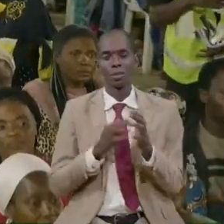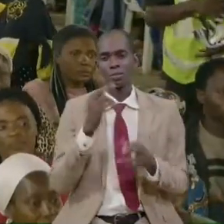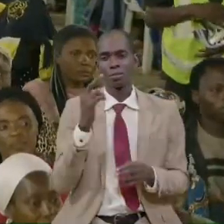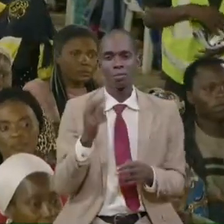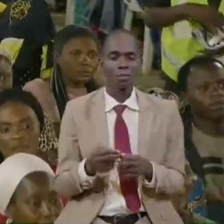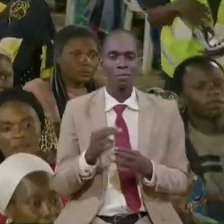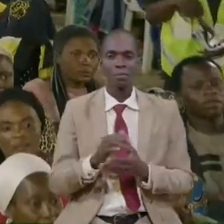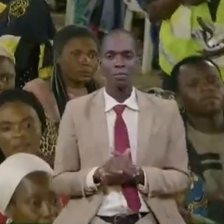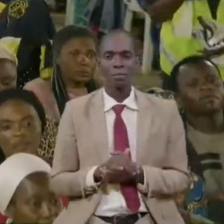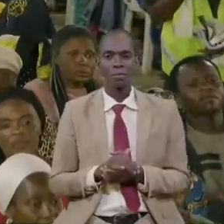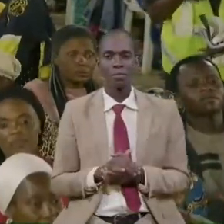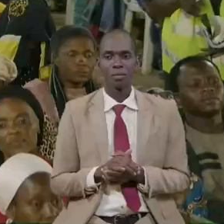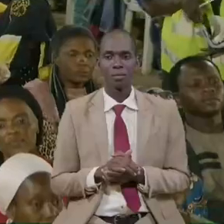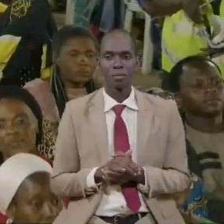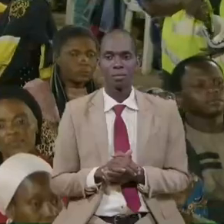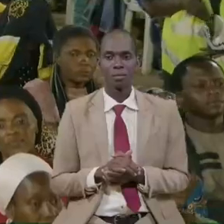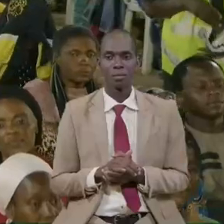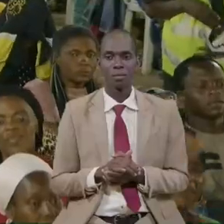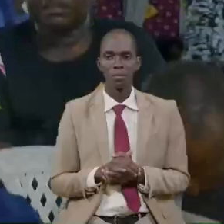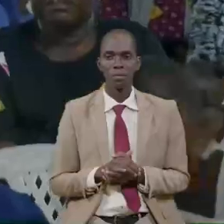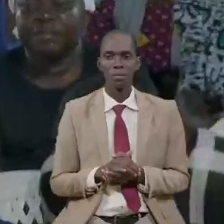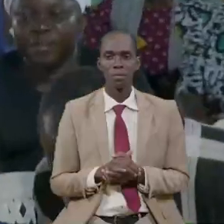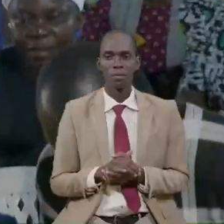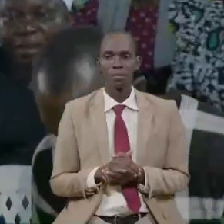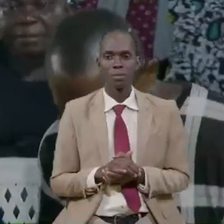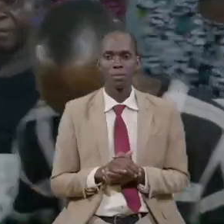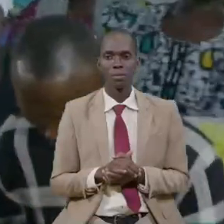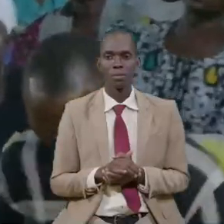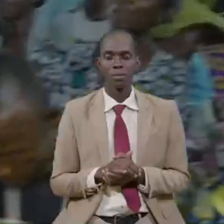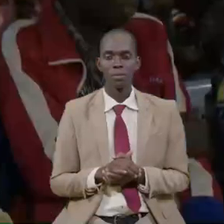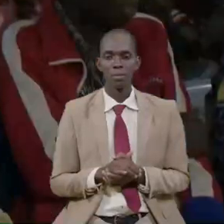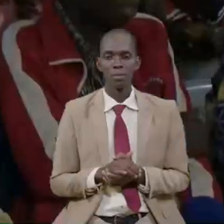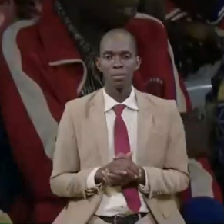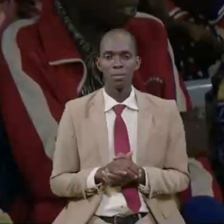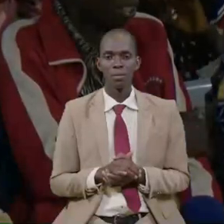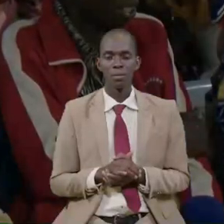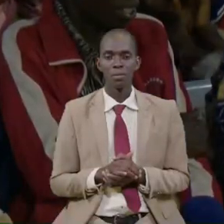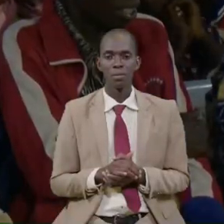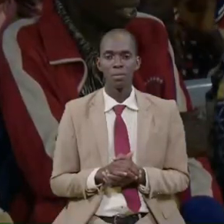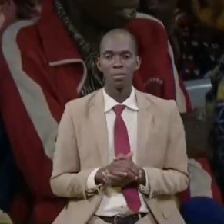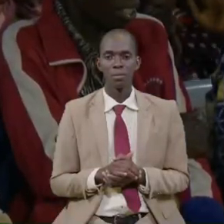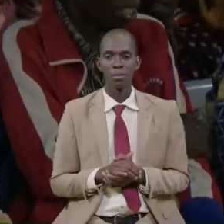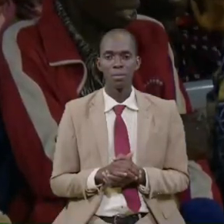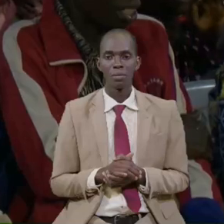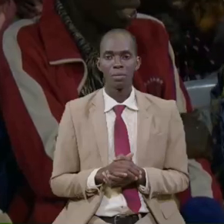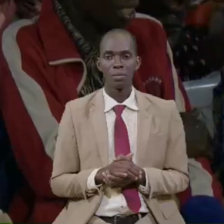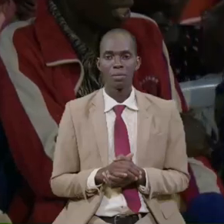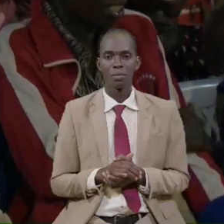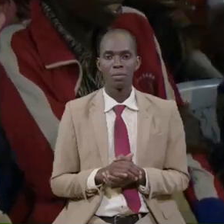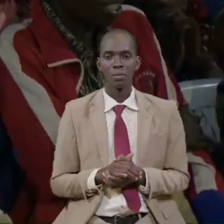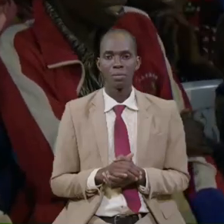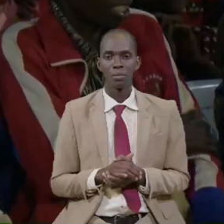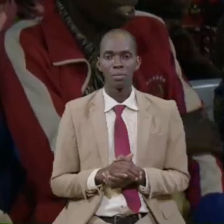La mort ôtée, la vie est arrivée, comme cela lui a